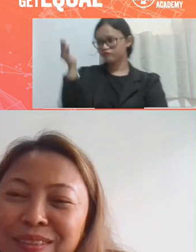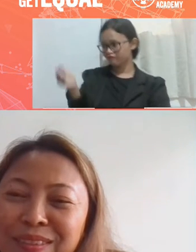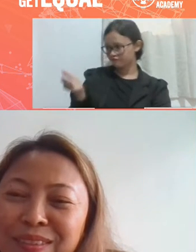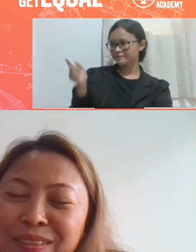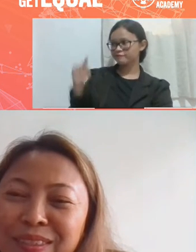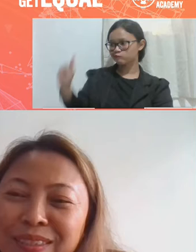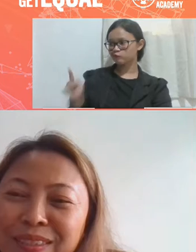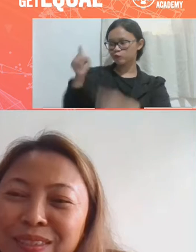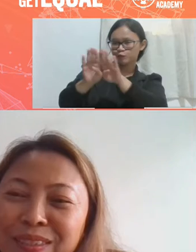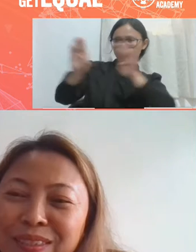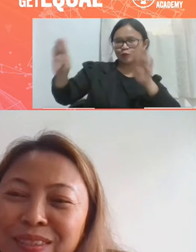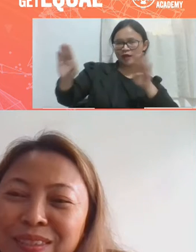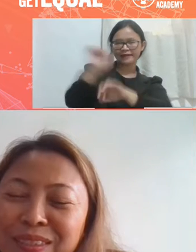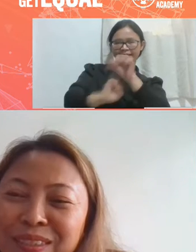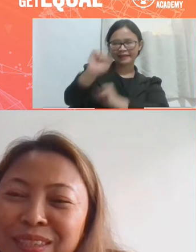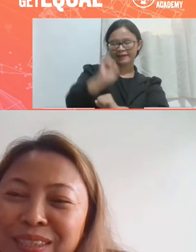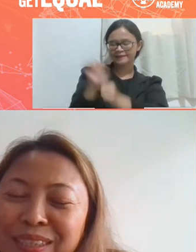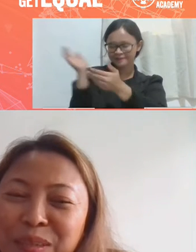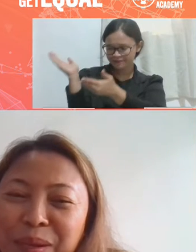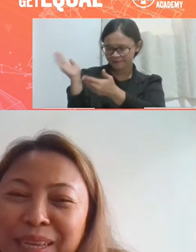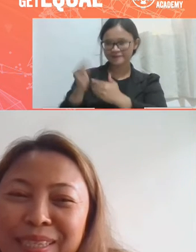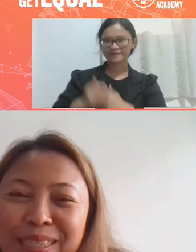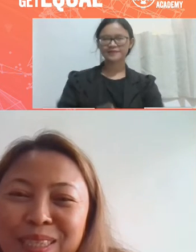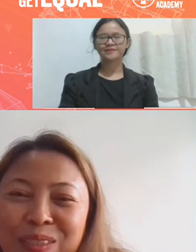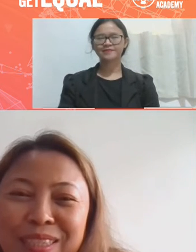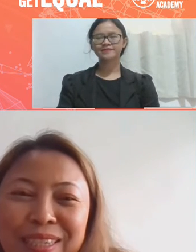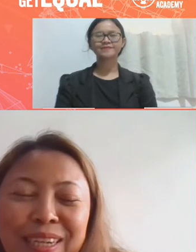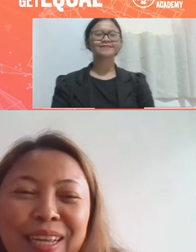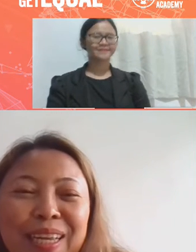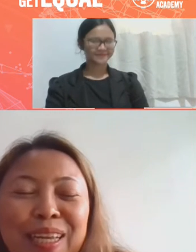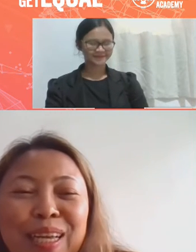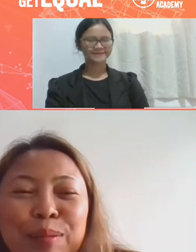sekaligus membuka kegiatan hari ini. Silakan Bu Dini. Terima kasih